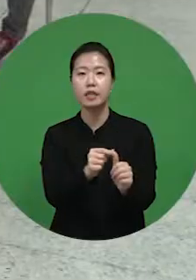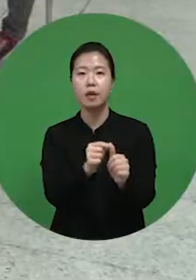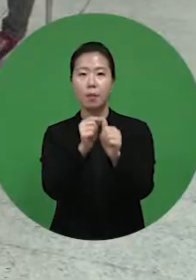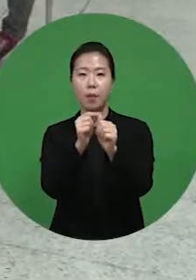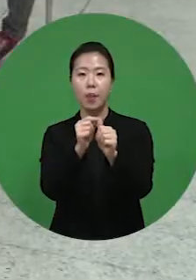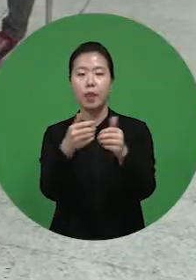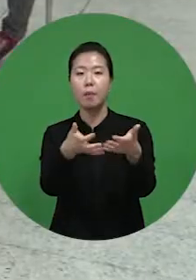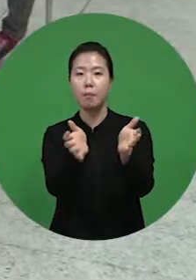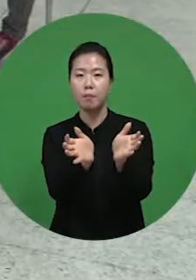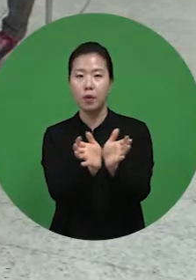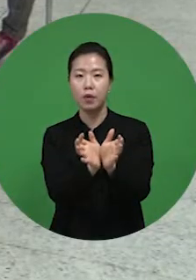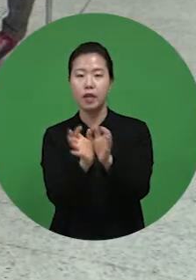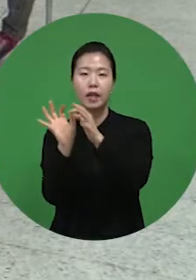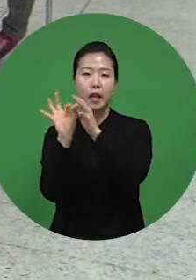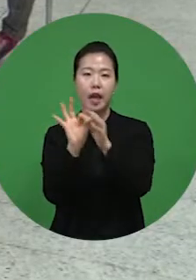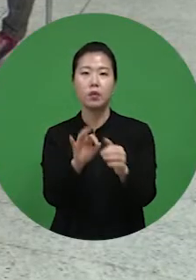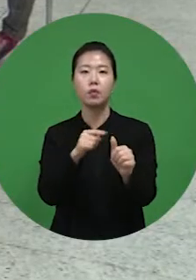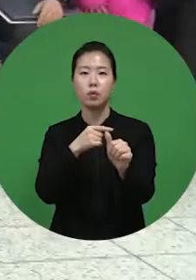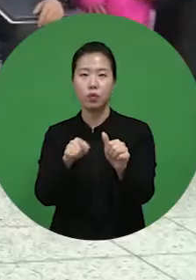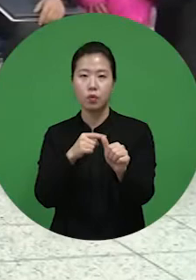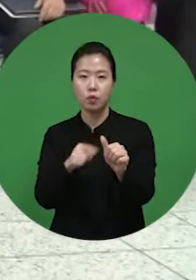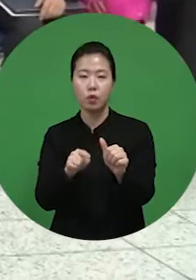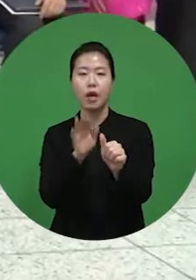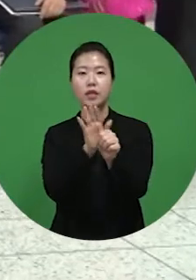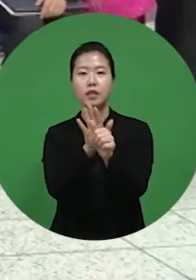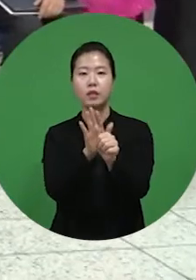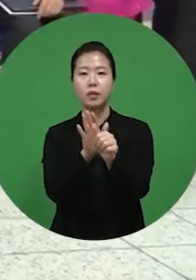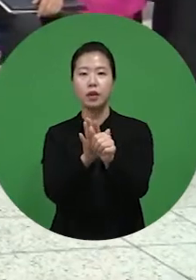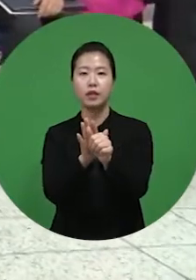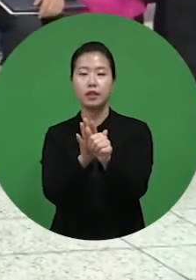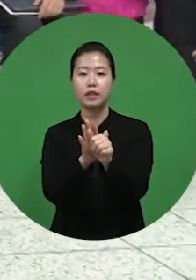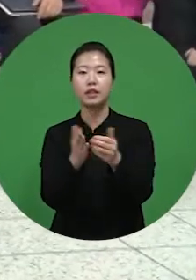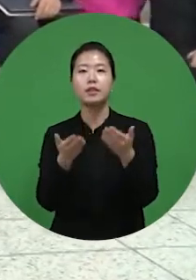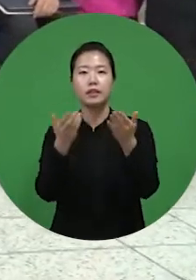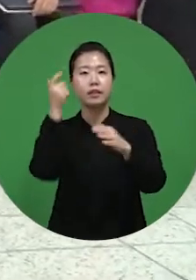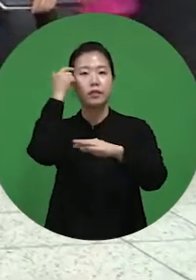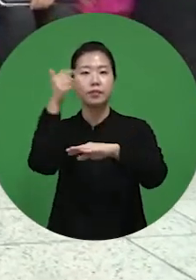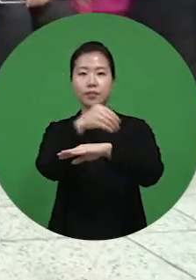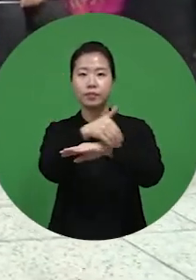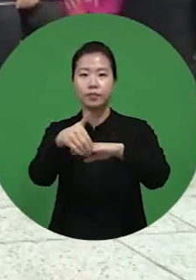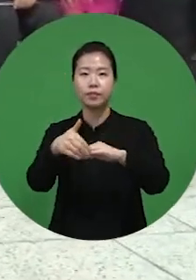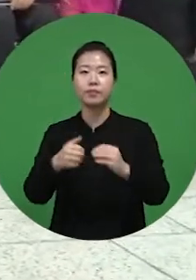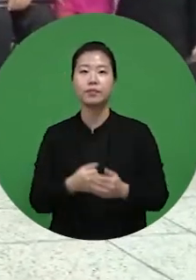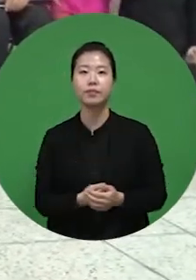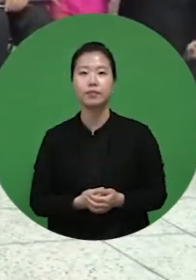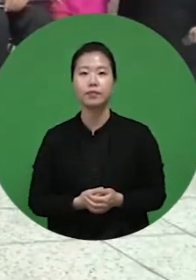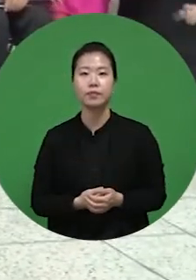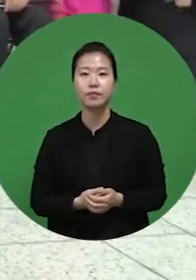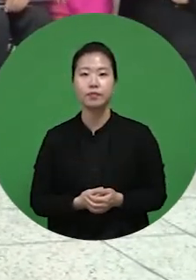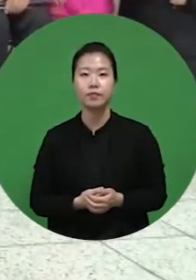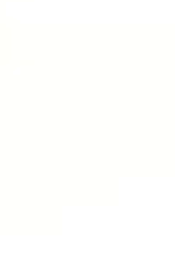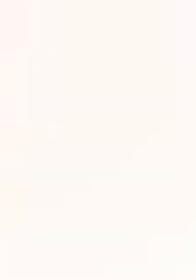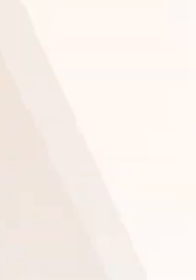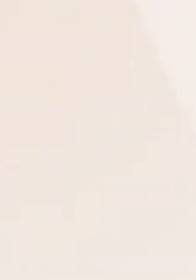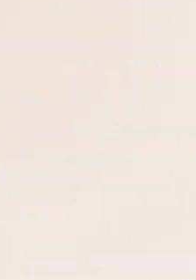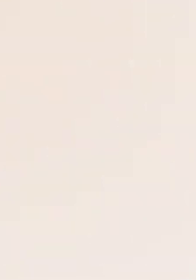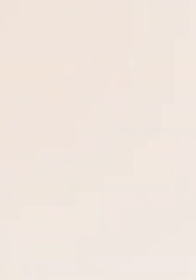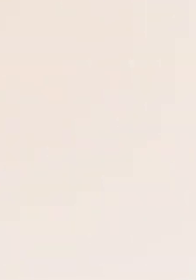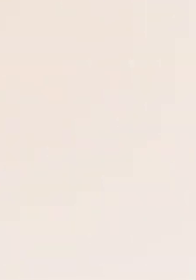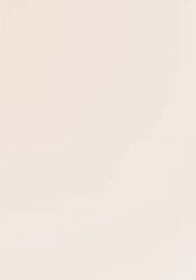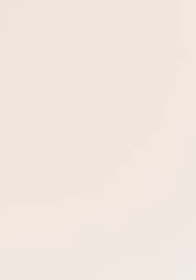위해 선발된 모니터에 대한 지속적인 교육과 지원도 아끼지 않을 것입니다.